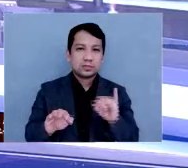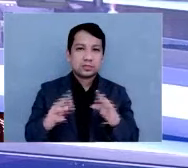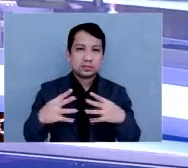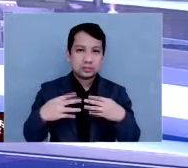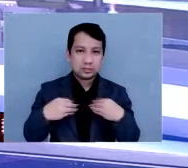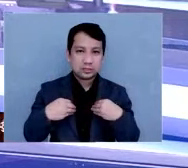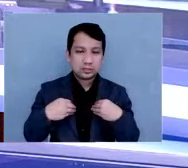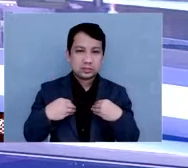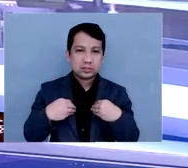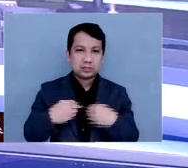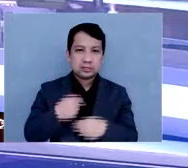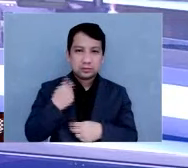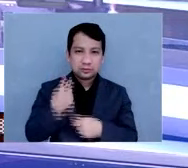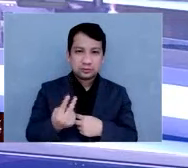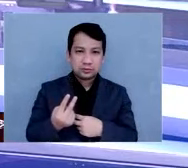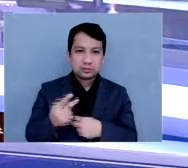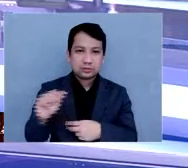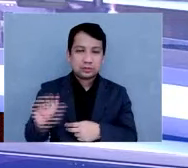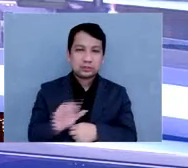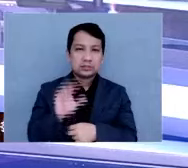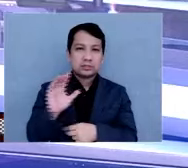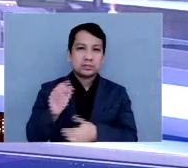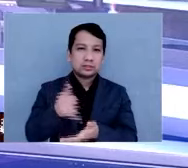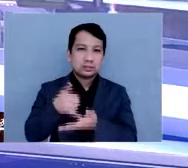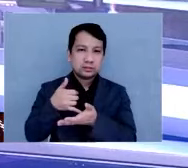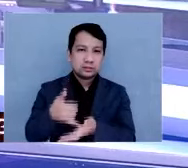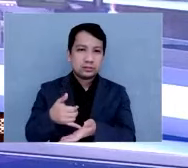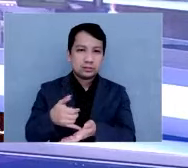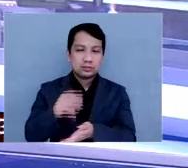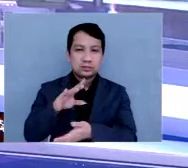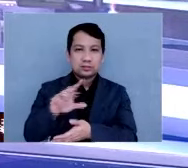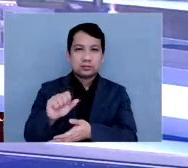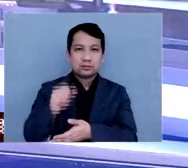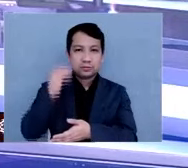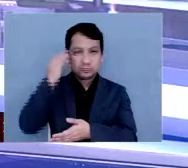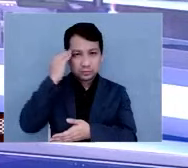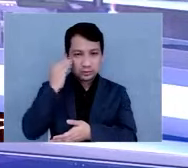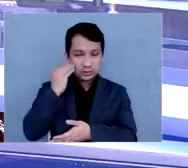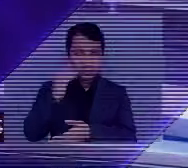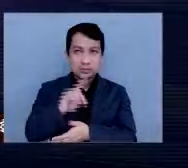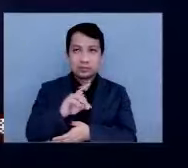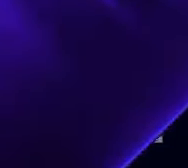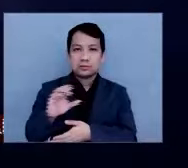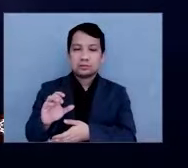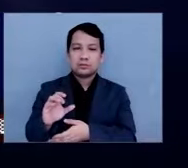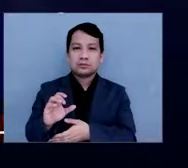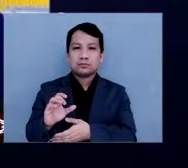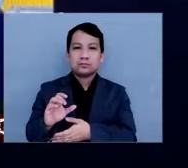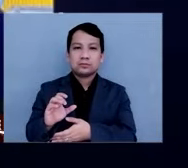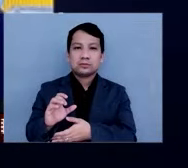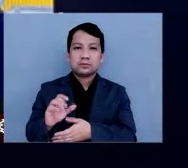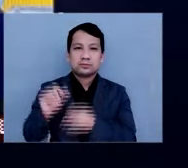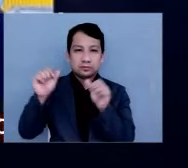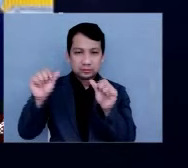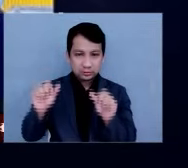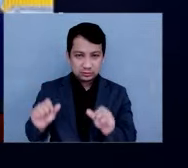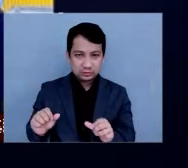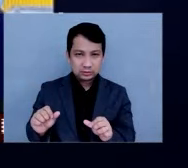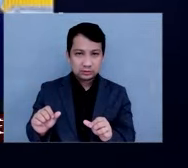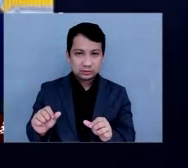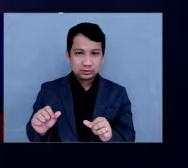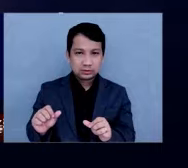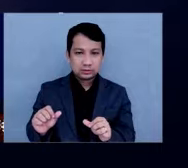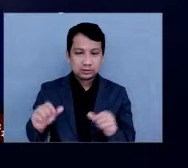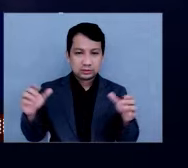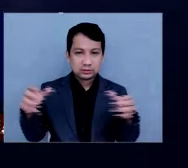Billboard Voices of Asia Award sa Billboard K Power 100. Nakapag-post na nga at groovy together